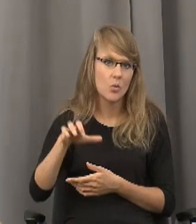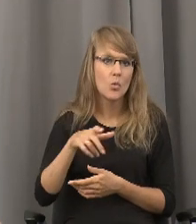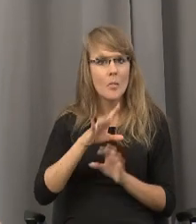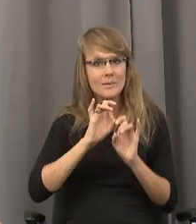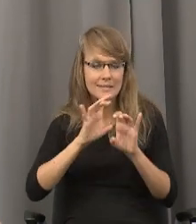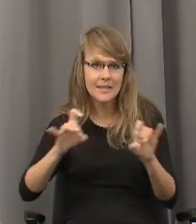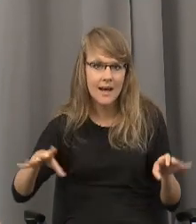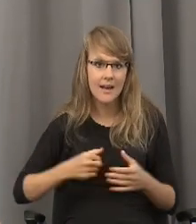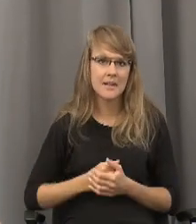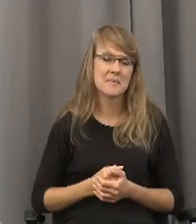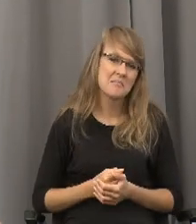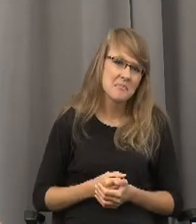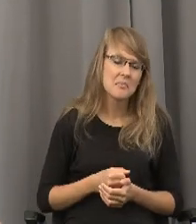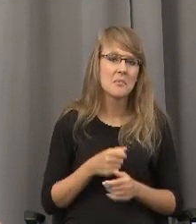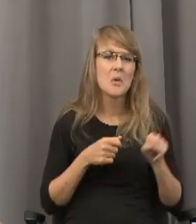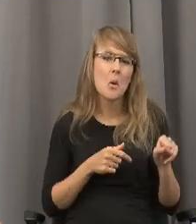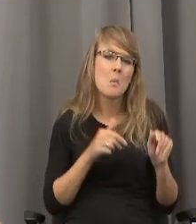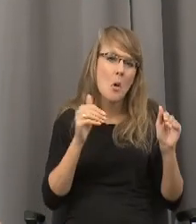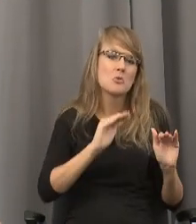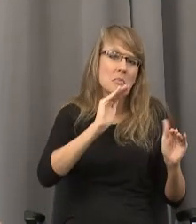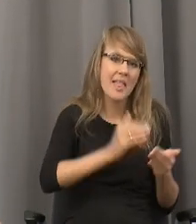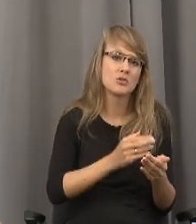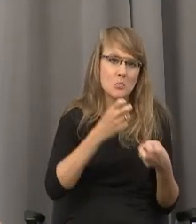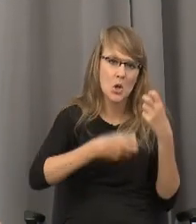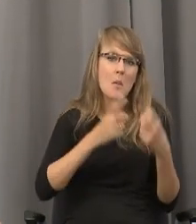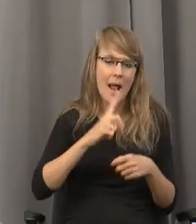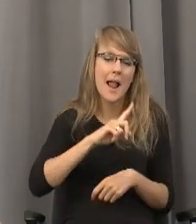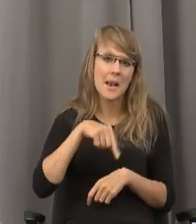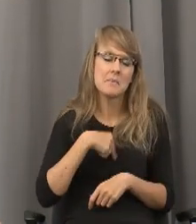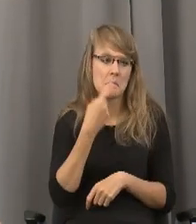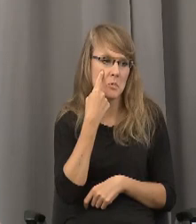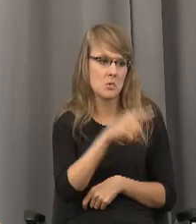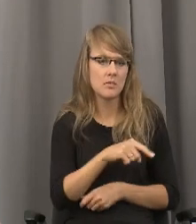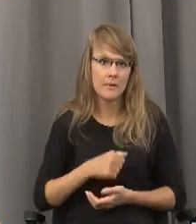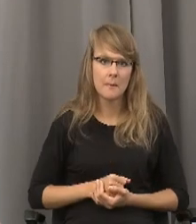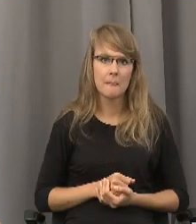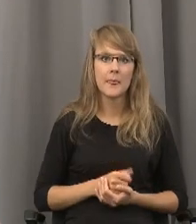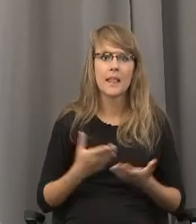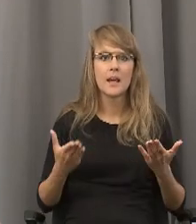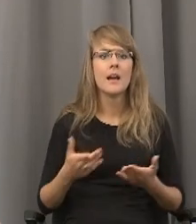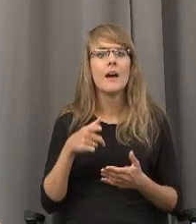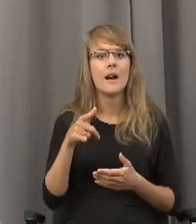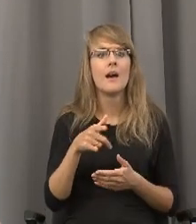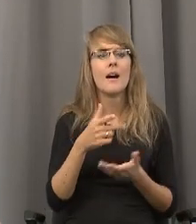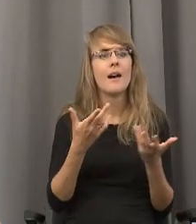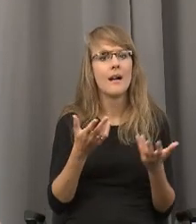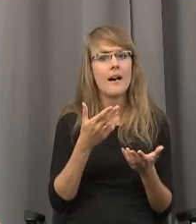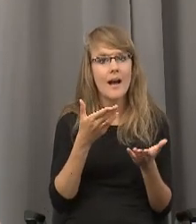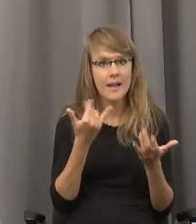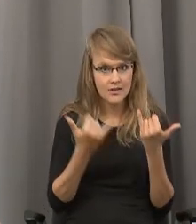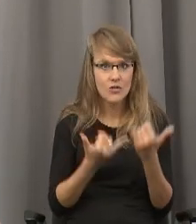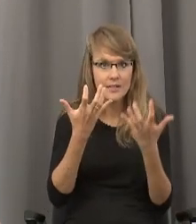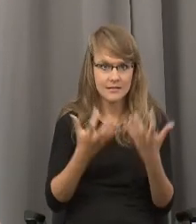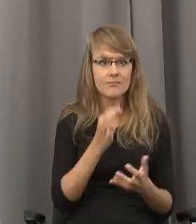całości zagadnień, którymi się zajmowaliśmy, też go zauważyliśmy. W celu zapewnienia bezpieczeństwa podopiecznych wyżej wymienionych placówek niezbędne jest